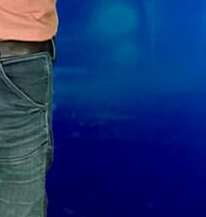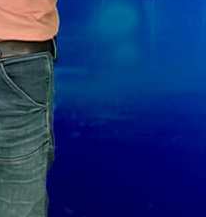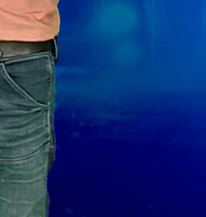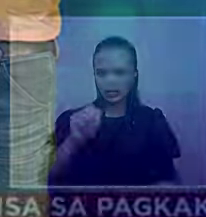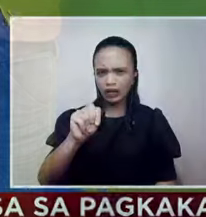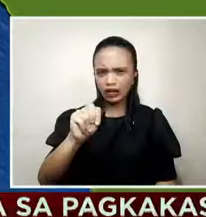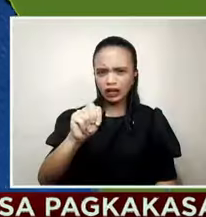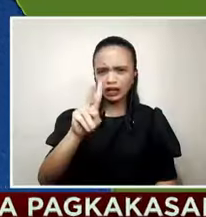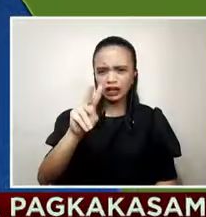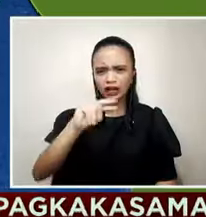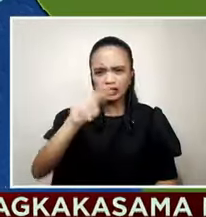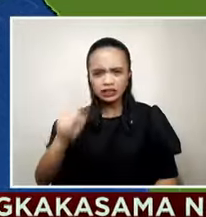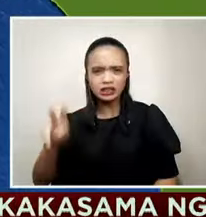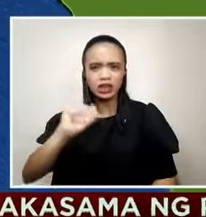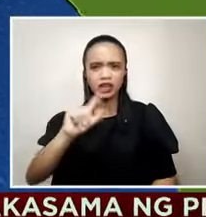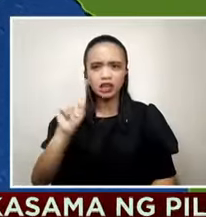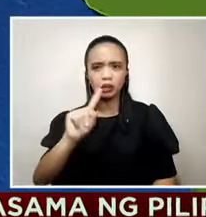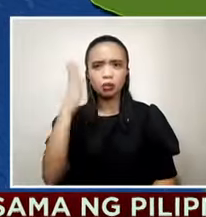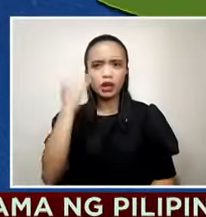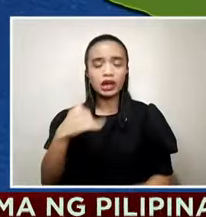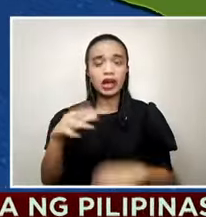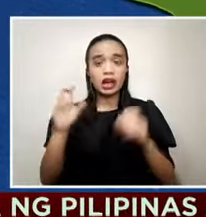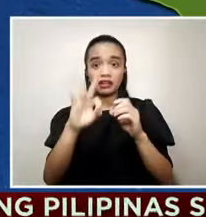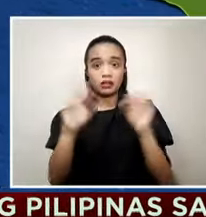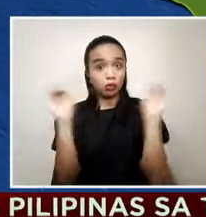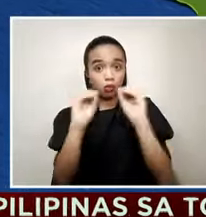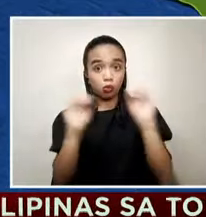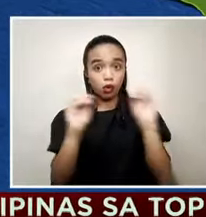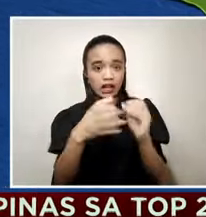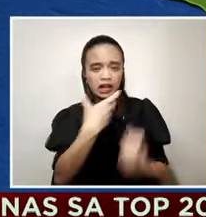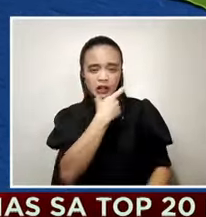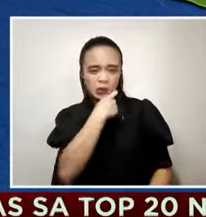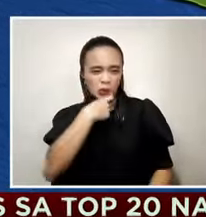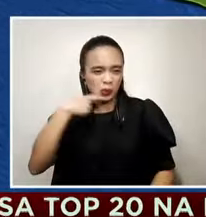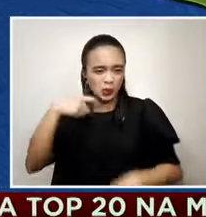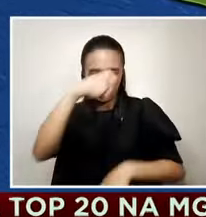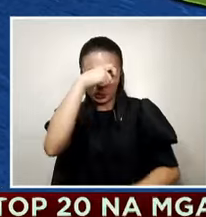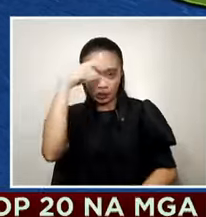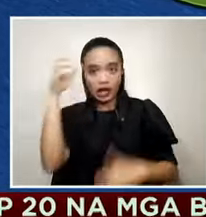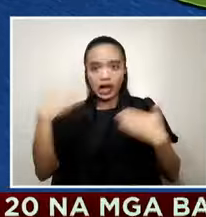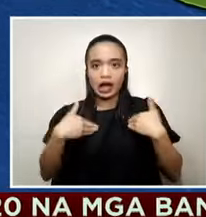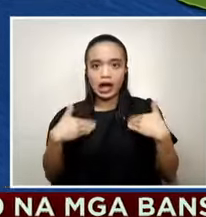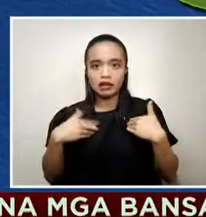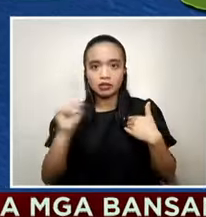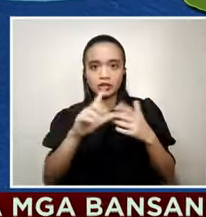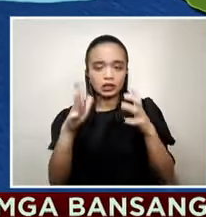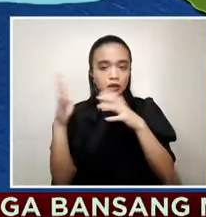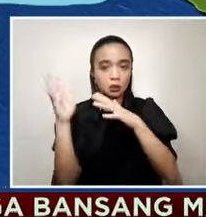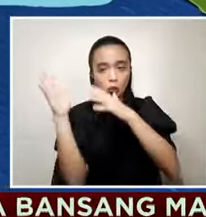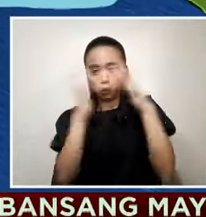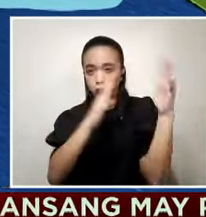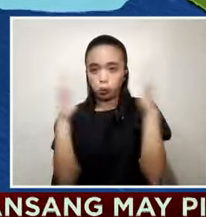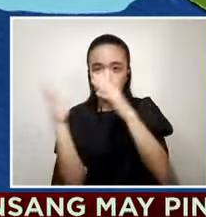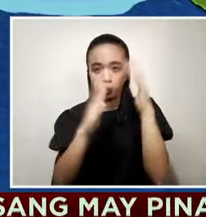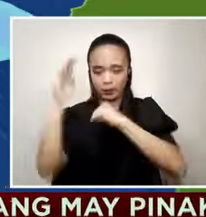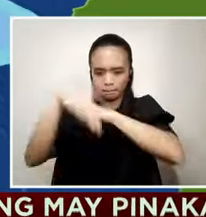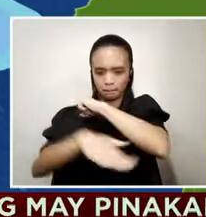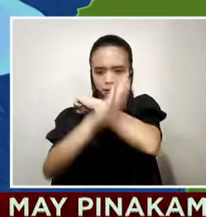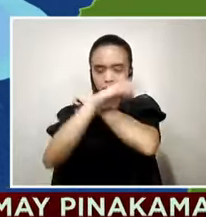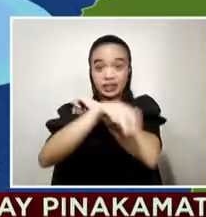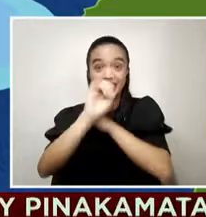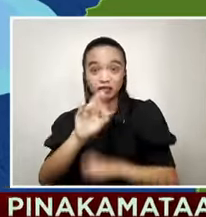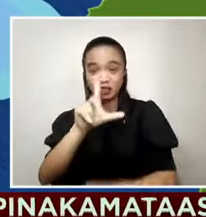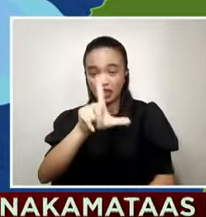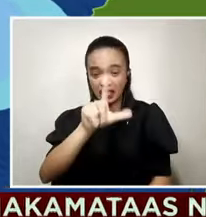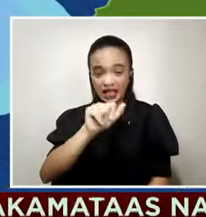normal na kondisyon kung kailan walang El Niño o La Niña, may dumadaang trade wind sa dagat Pasipiko. Pero tuwing may La Niña,